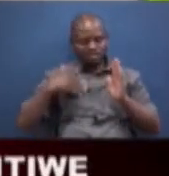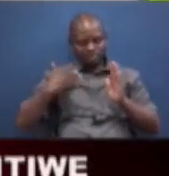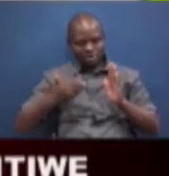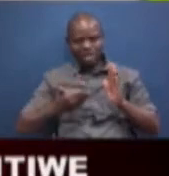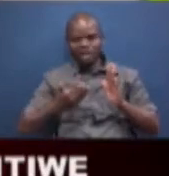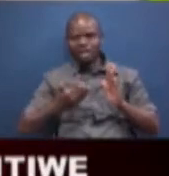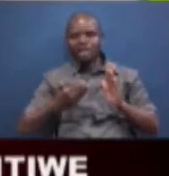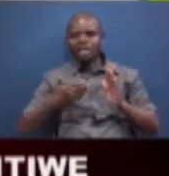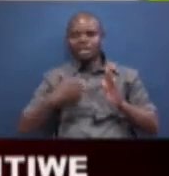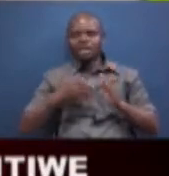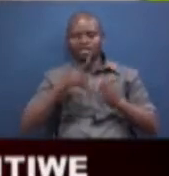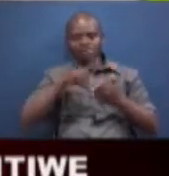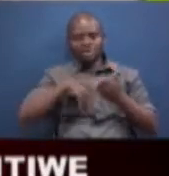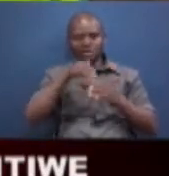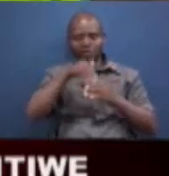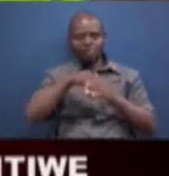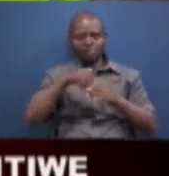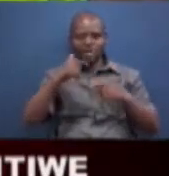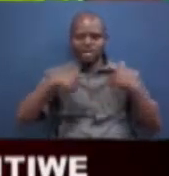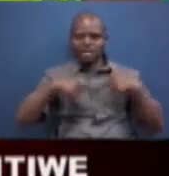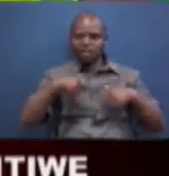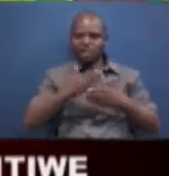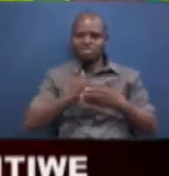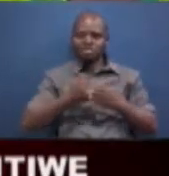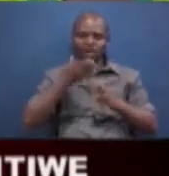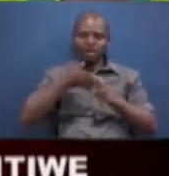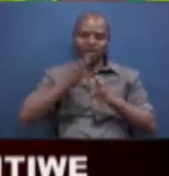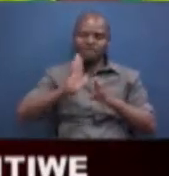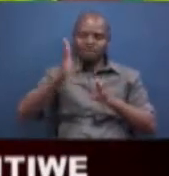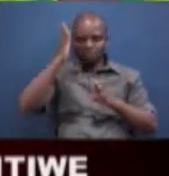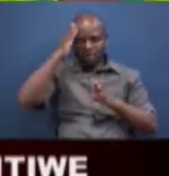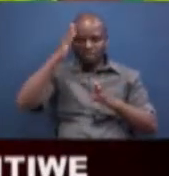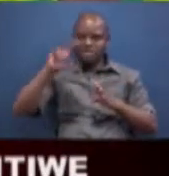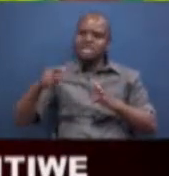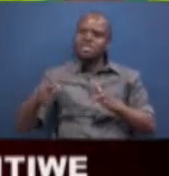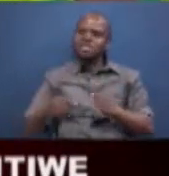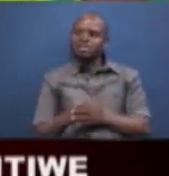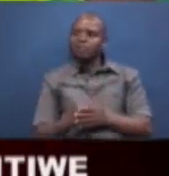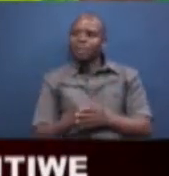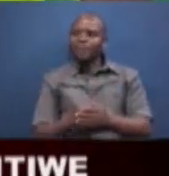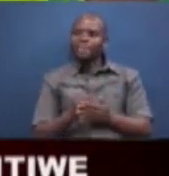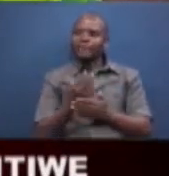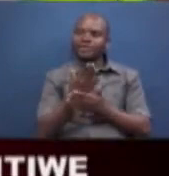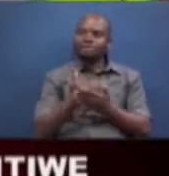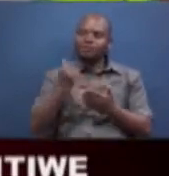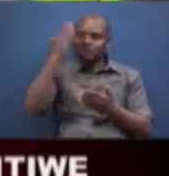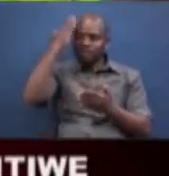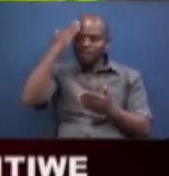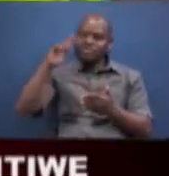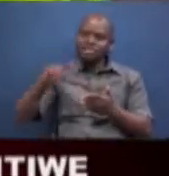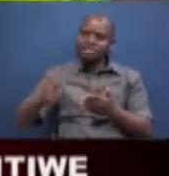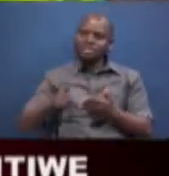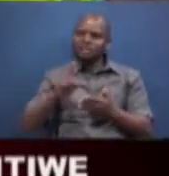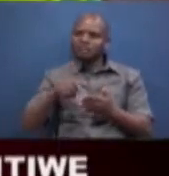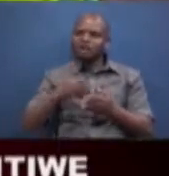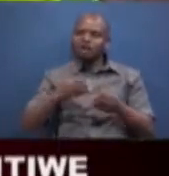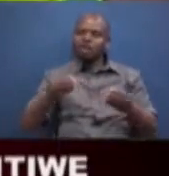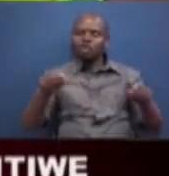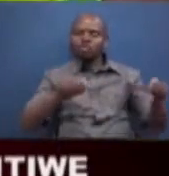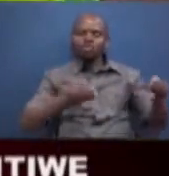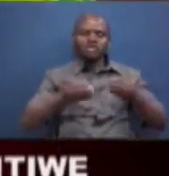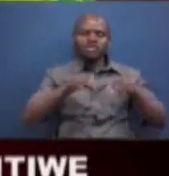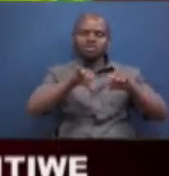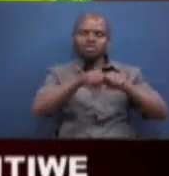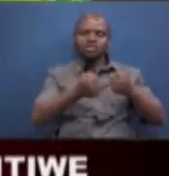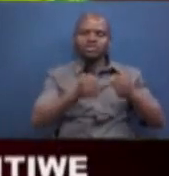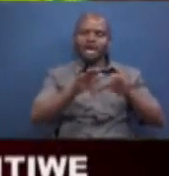inavyomtaka ya msajili wa vyama vya siasa, sababu dhamira yao tunaijua ni ipi na sababu zao tunazijua ni zipi, ikiwemo uchochezi wa